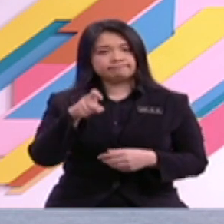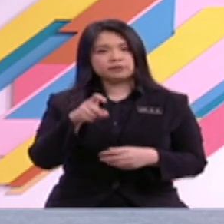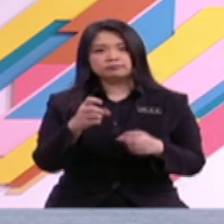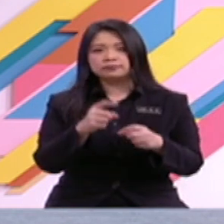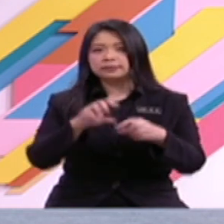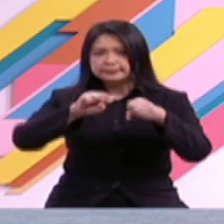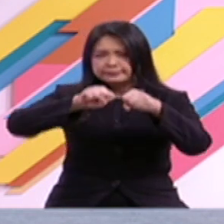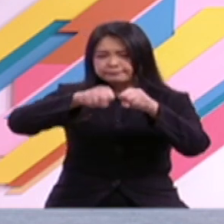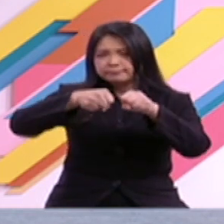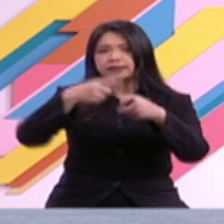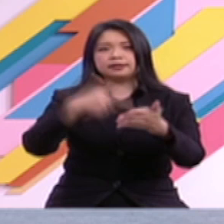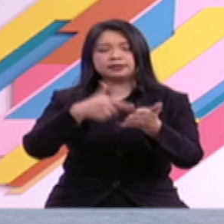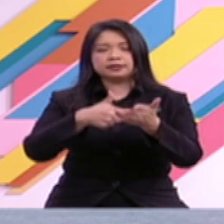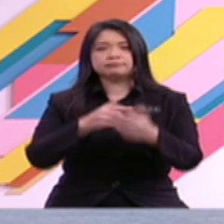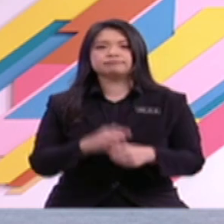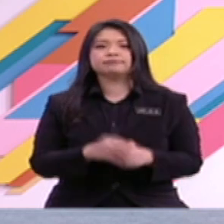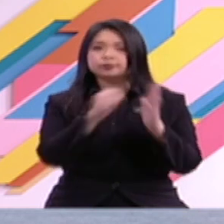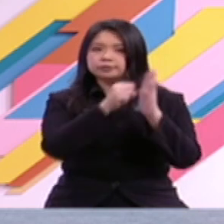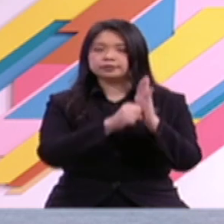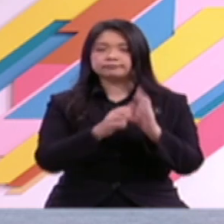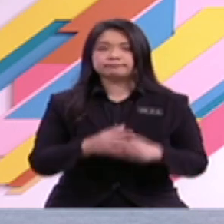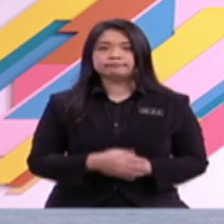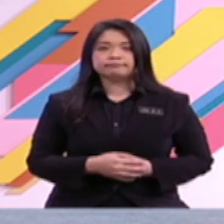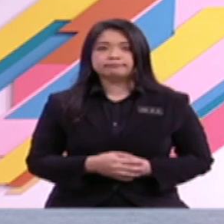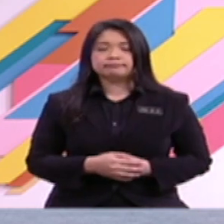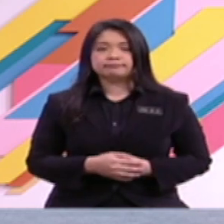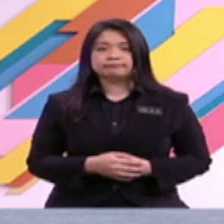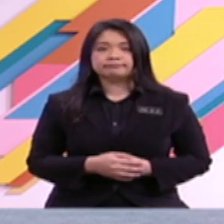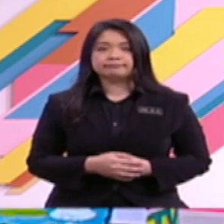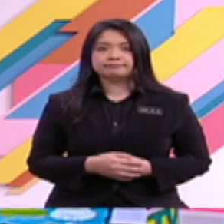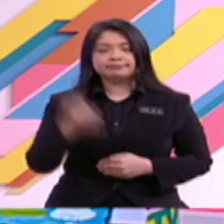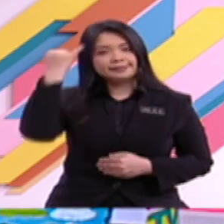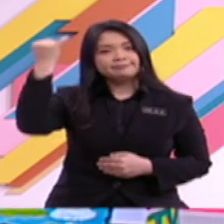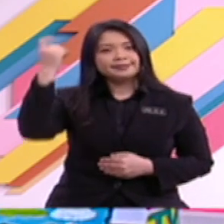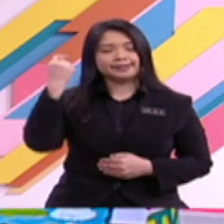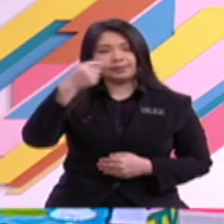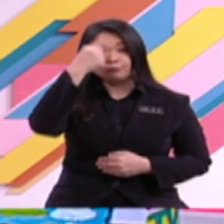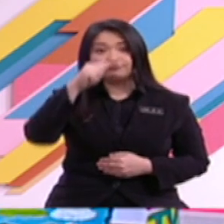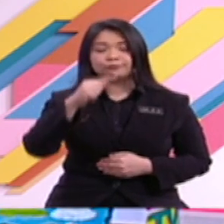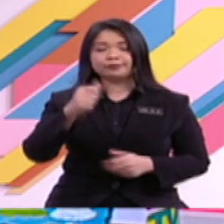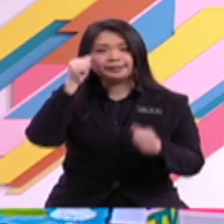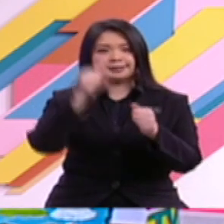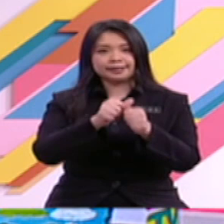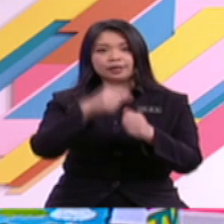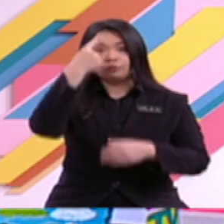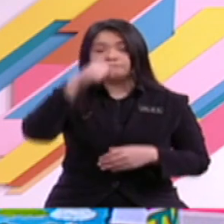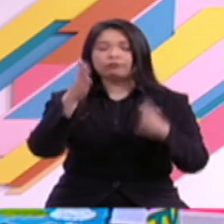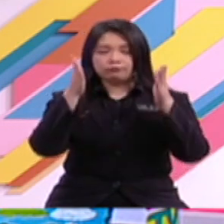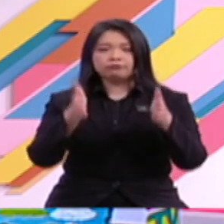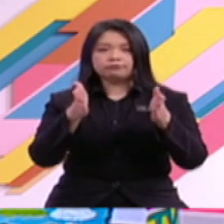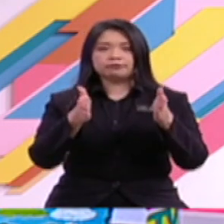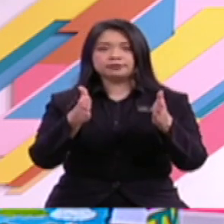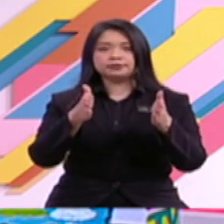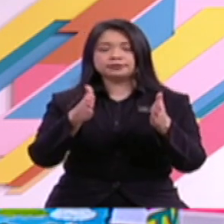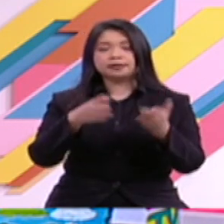jarak sewa-beli kVA kritik untuk Ingatlah semacam orang main saham Oke